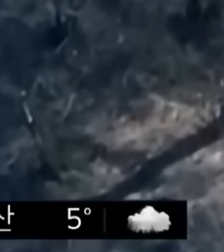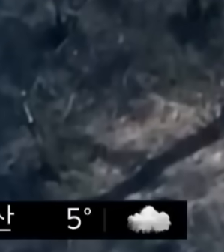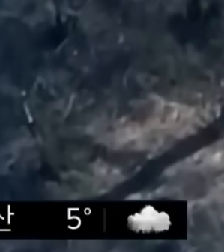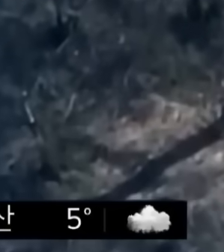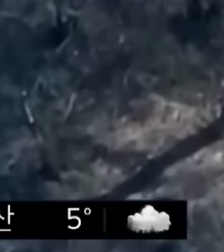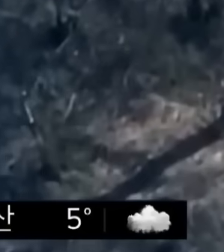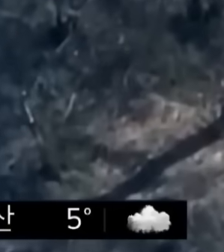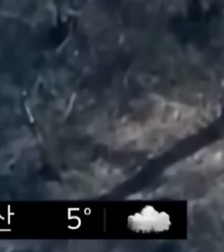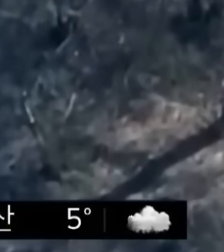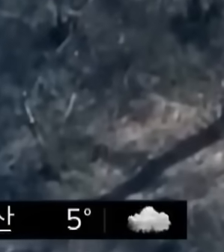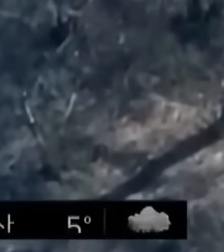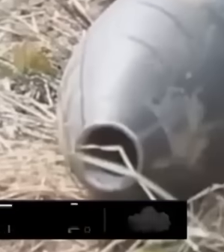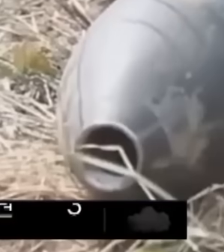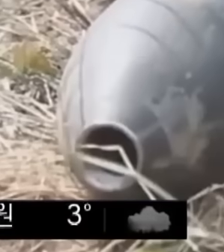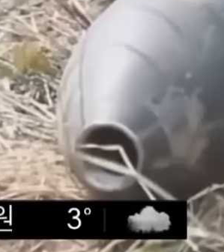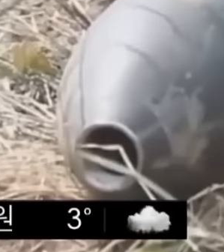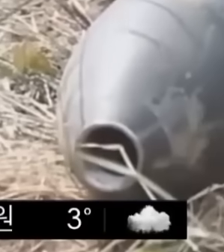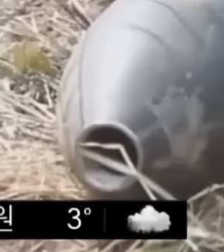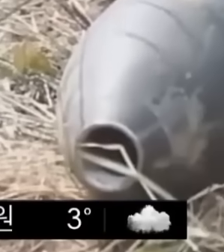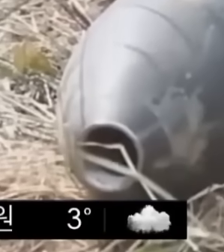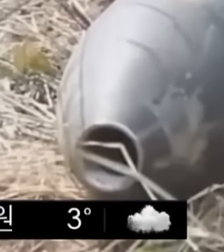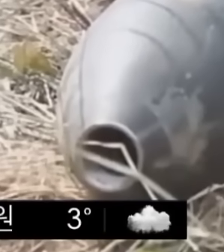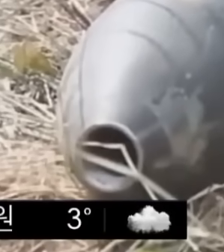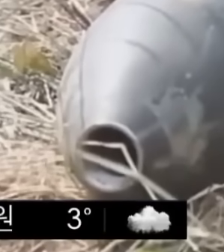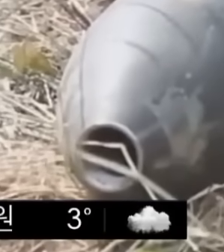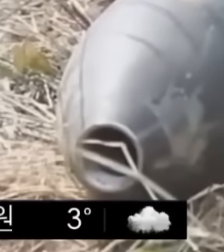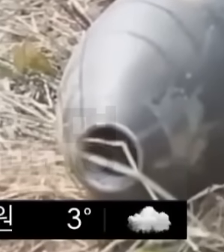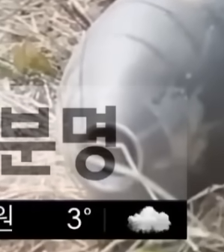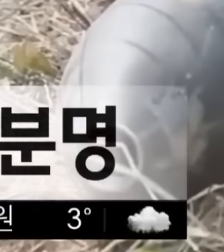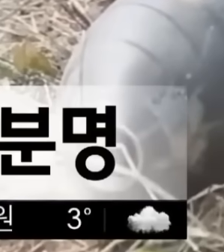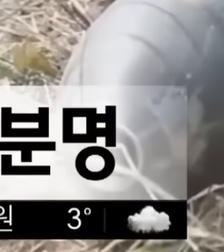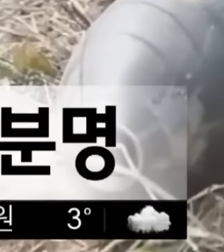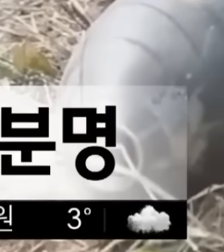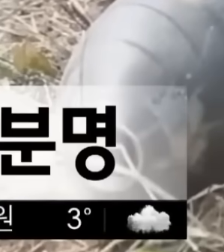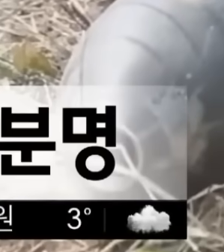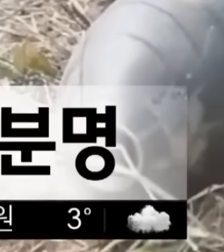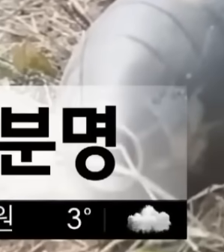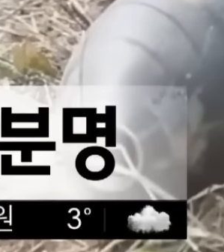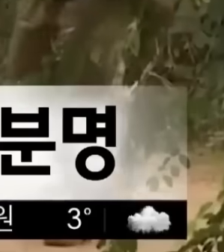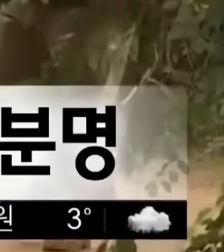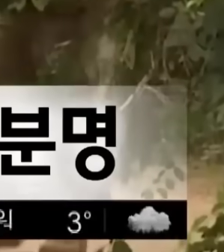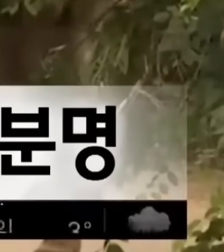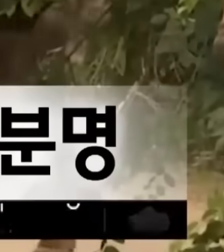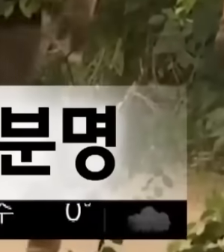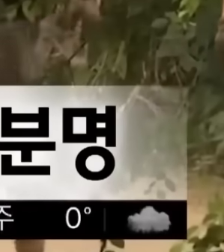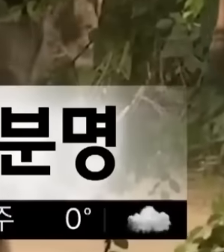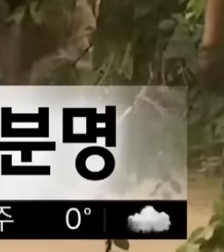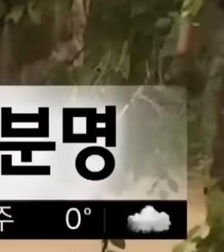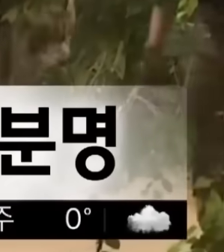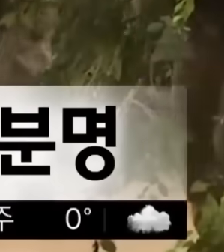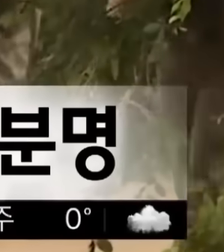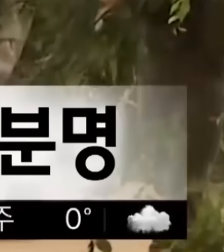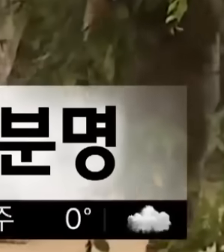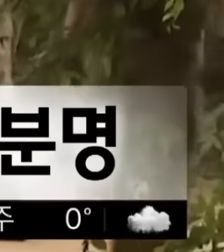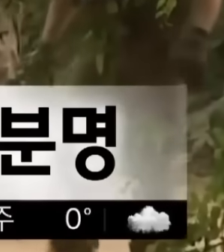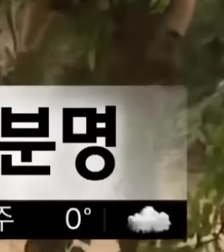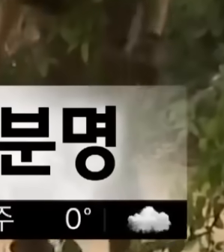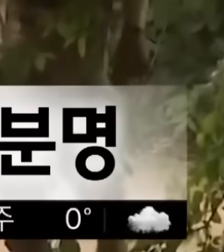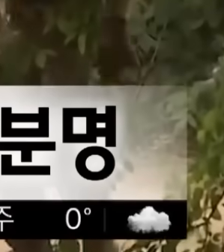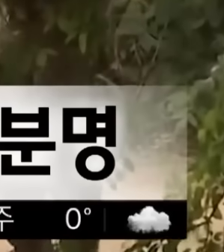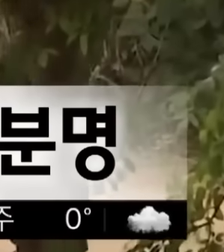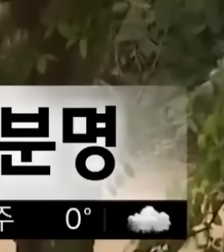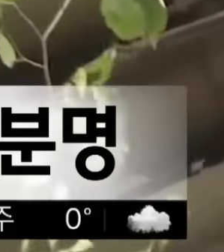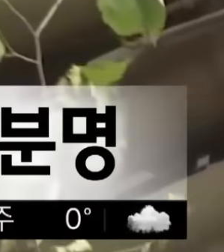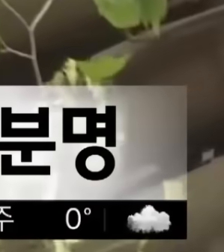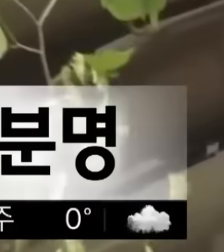보도했습니다. 대신 한국에서 이송된 포탄 양을 구체적으로 거론하지 않았고 이 포탄이 곧바로 우크라이나